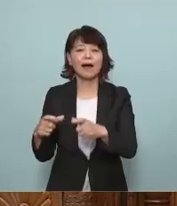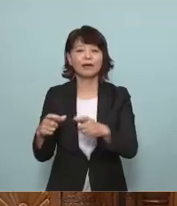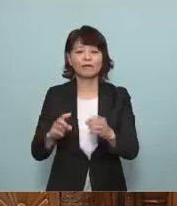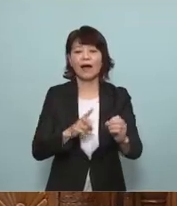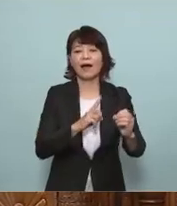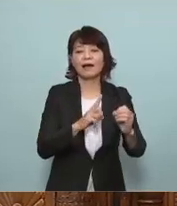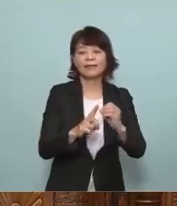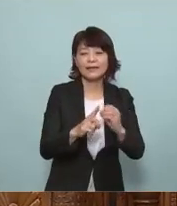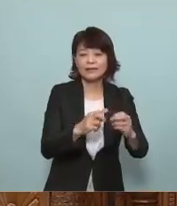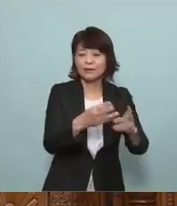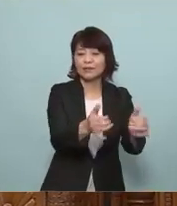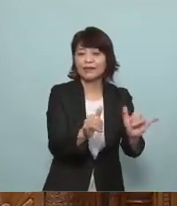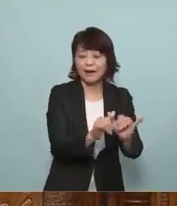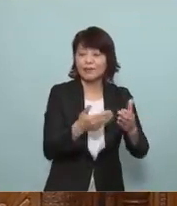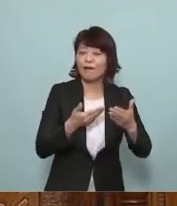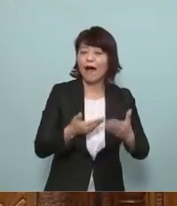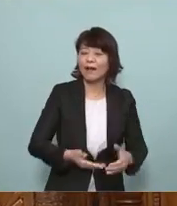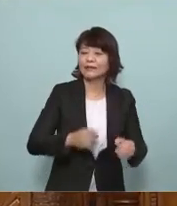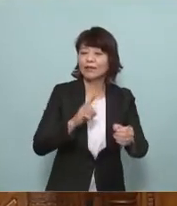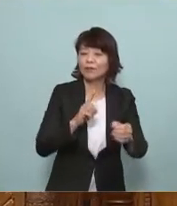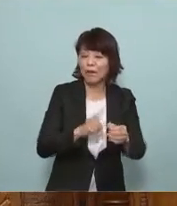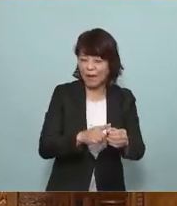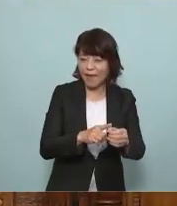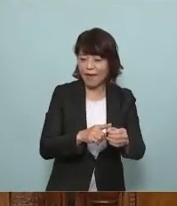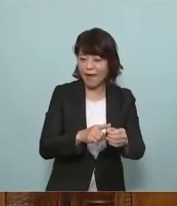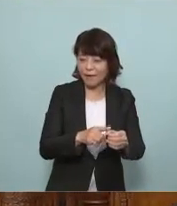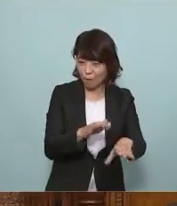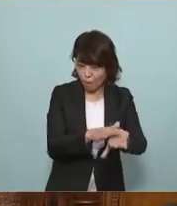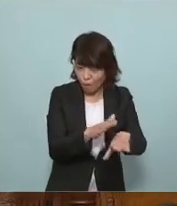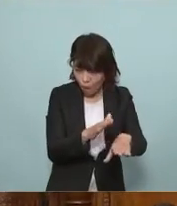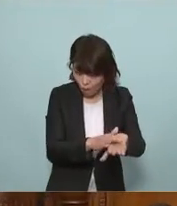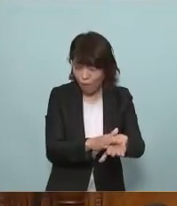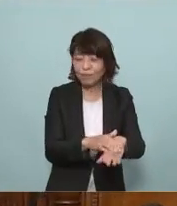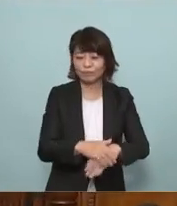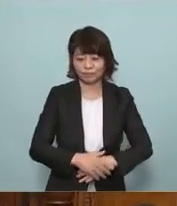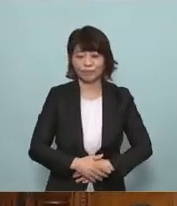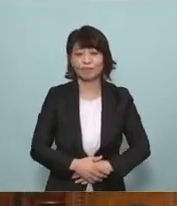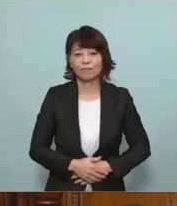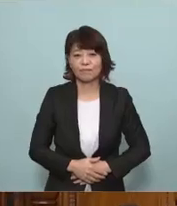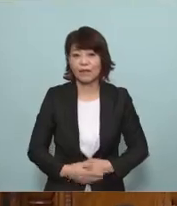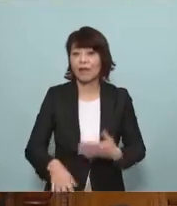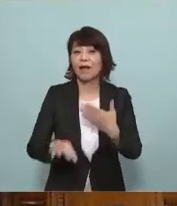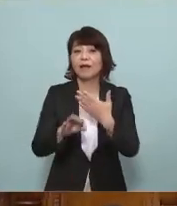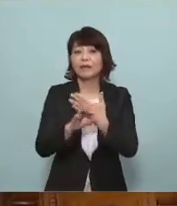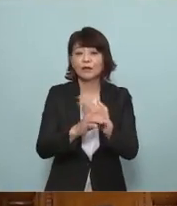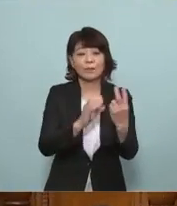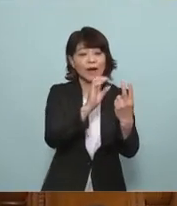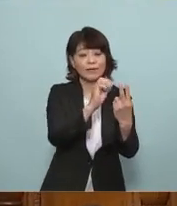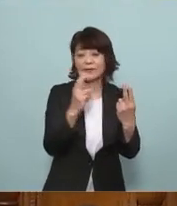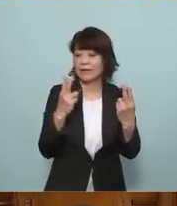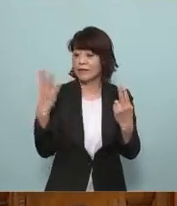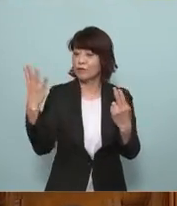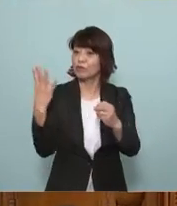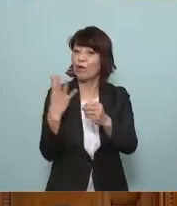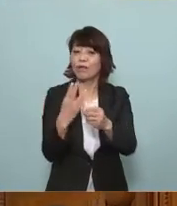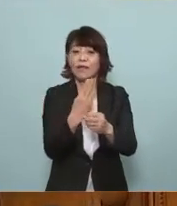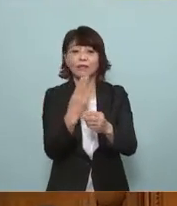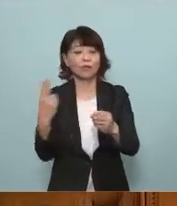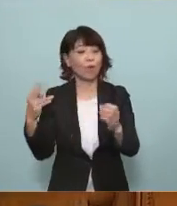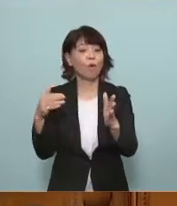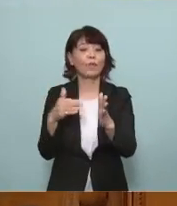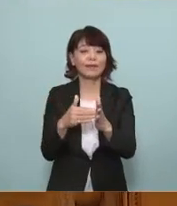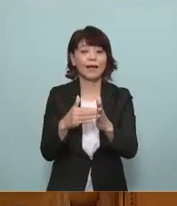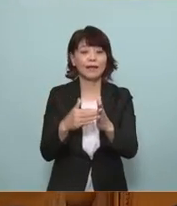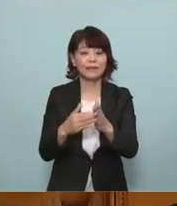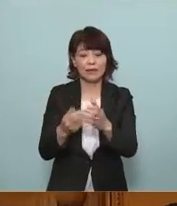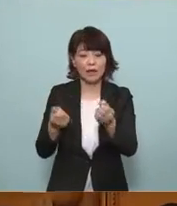心のためのパスポートであり、その利便性を改善させます。例えば、2024年度までに運